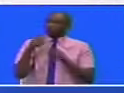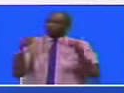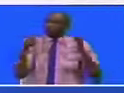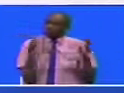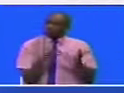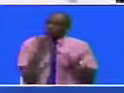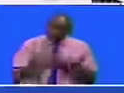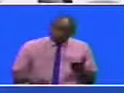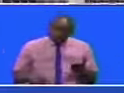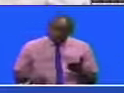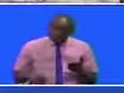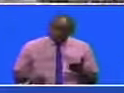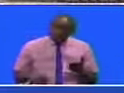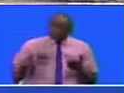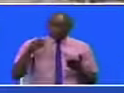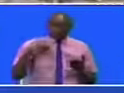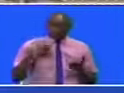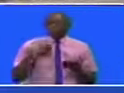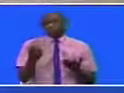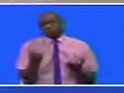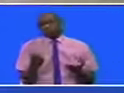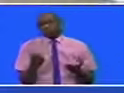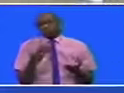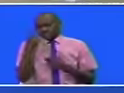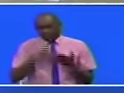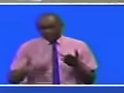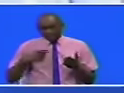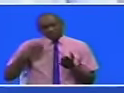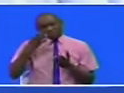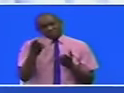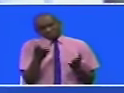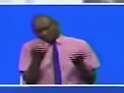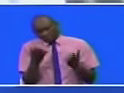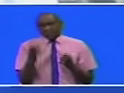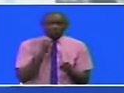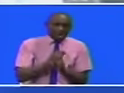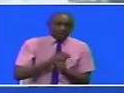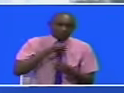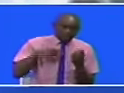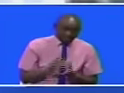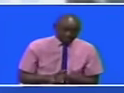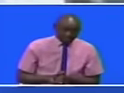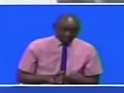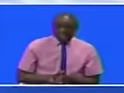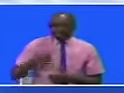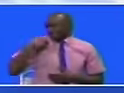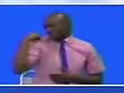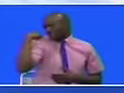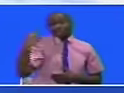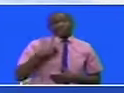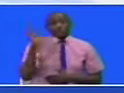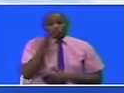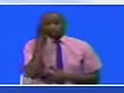the opportunity to put the government in a corner over promises that the paper farm would be operational. Mimi nilikuwa juzi